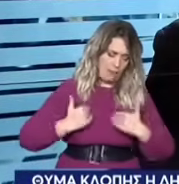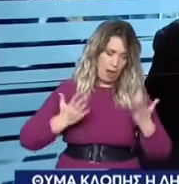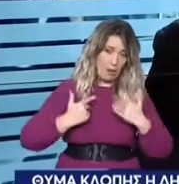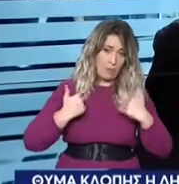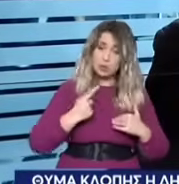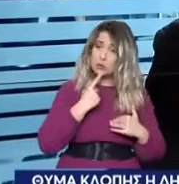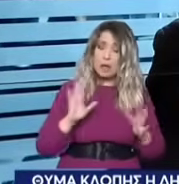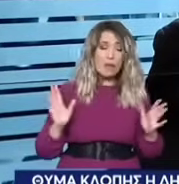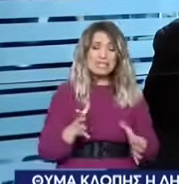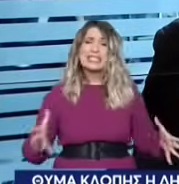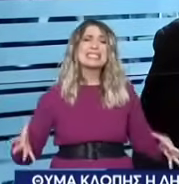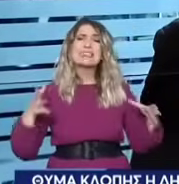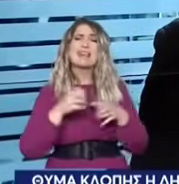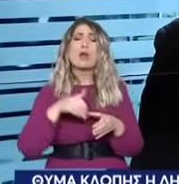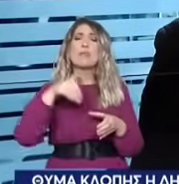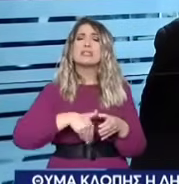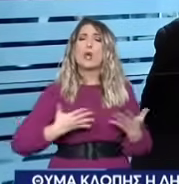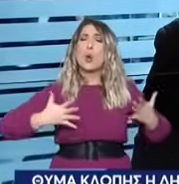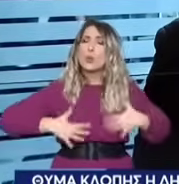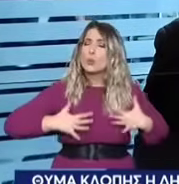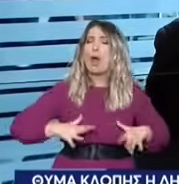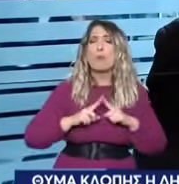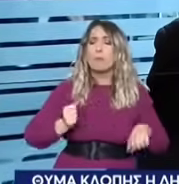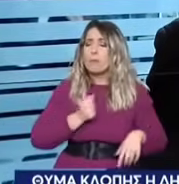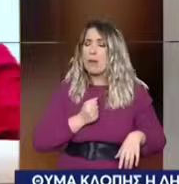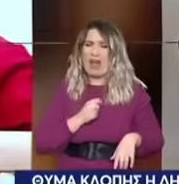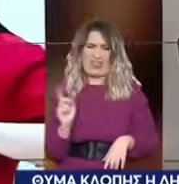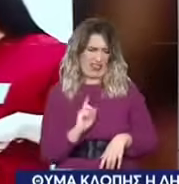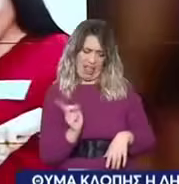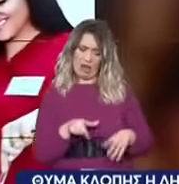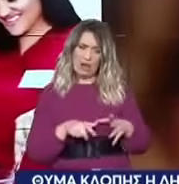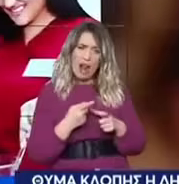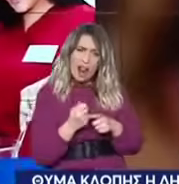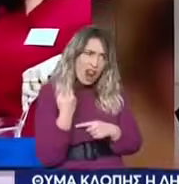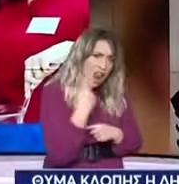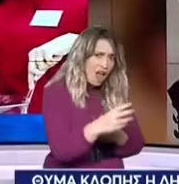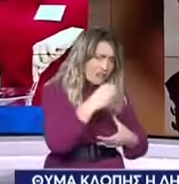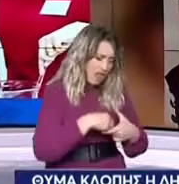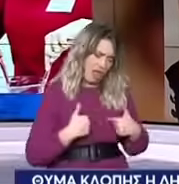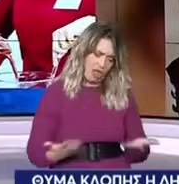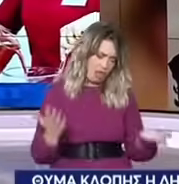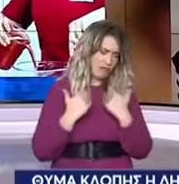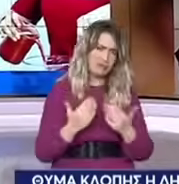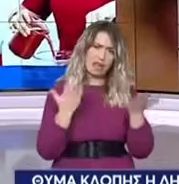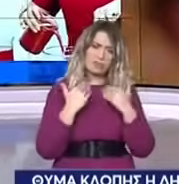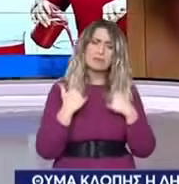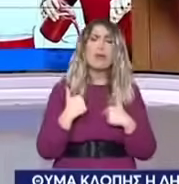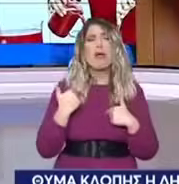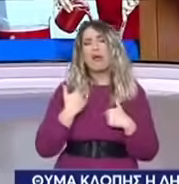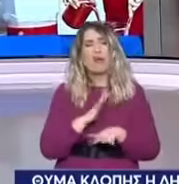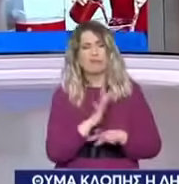σακούλα απλώς περιείχε τα πράγματά του και όχι τα συγκεκριμένα χρηματικά ποσά, το συγκεκριμένο χρηματικό ποσό, και ανεχώρησε για το